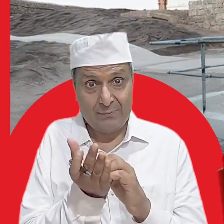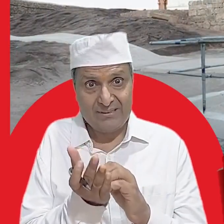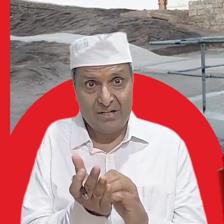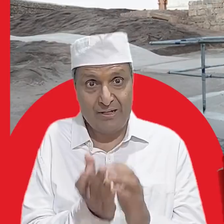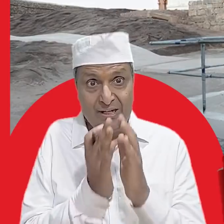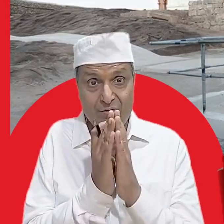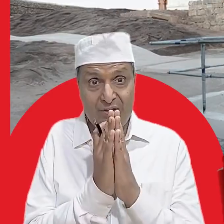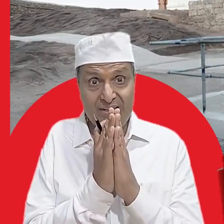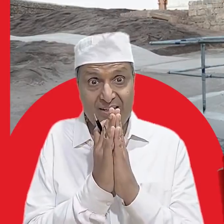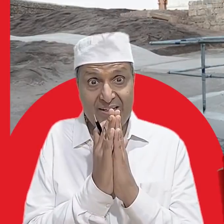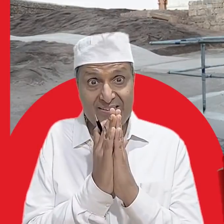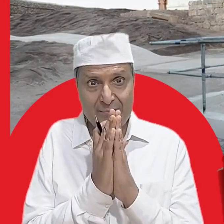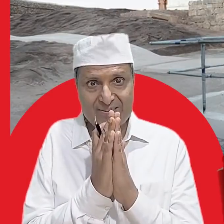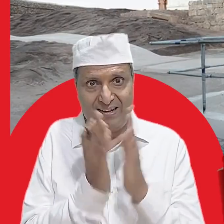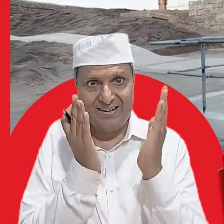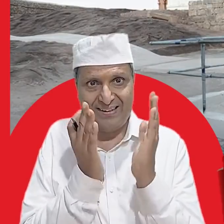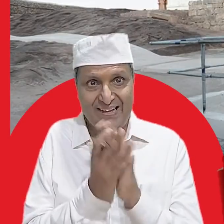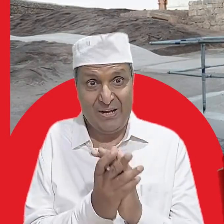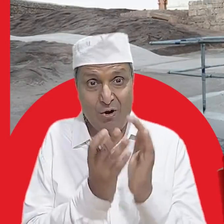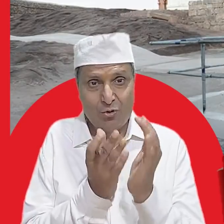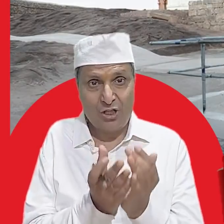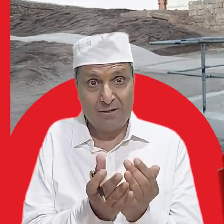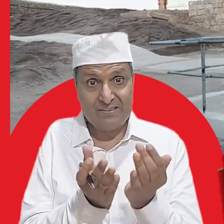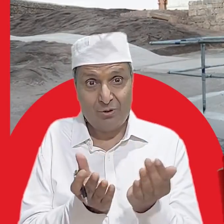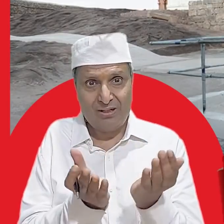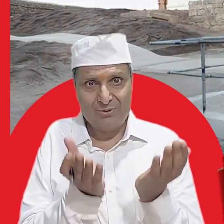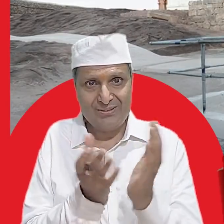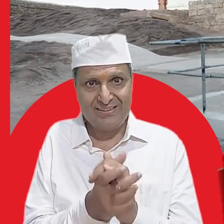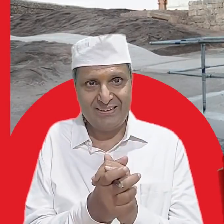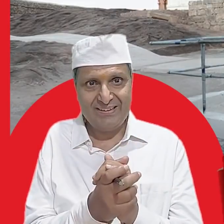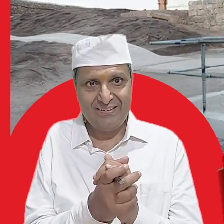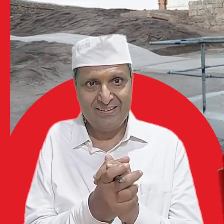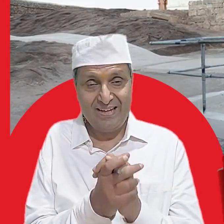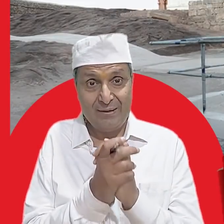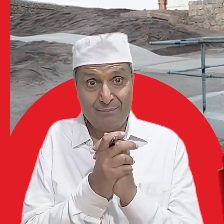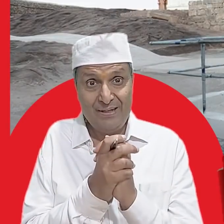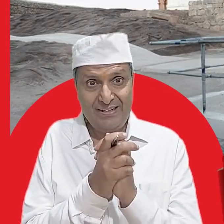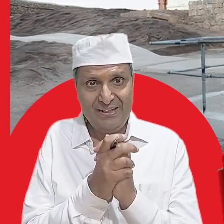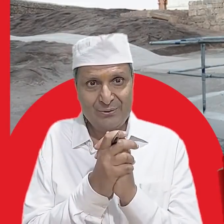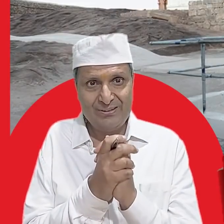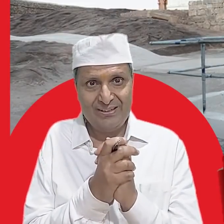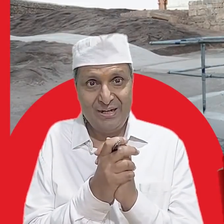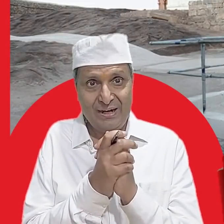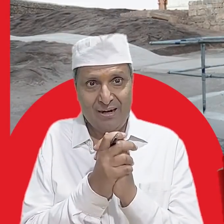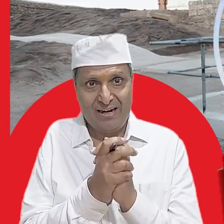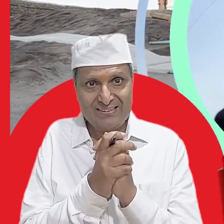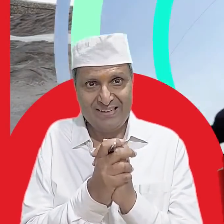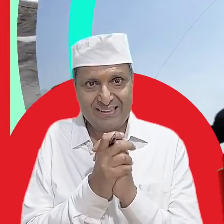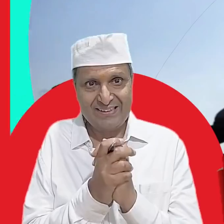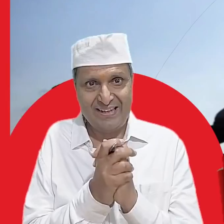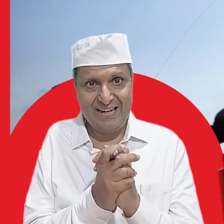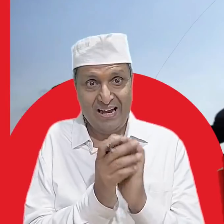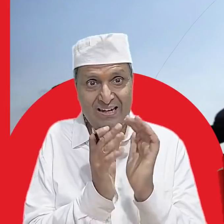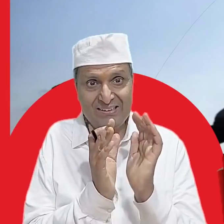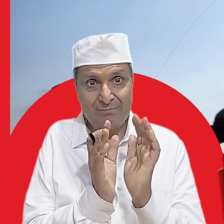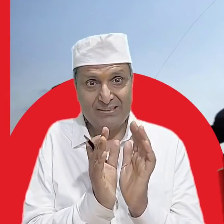के अग्रणी चैतन्यों की वंदना करके जैसे नमस्कार करते हैं, और उसके बाद में सबको लाडू देते हैं। भी नहीं रुकते हम, आज क्या